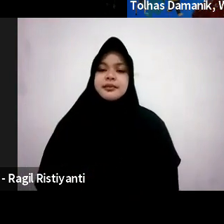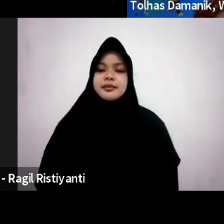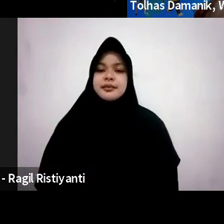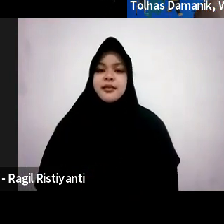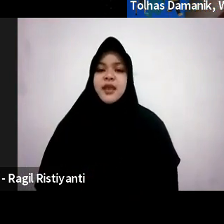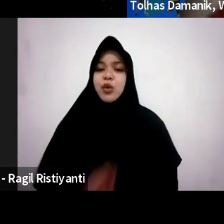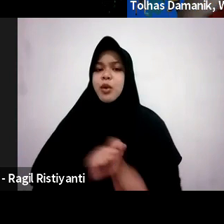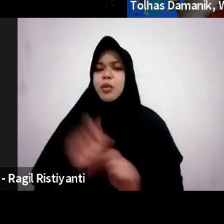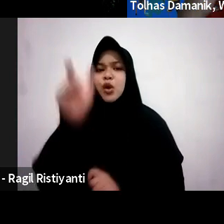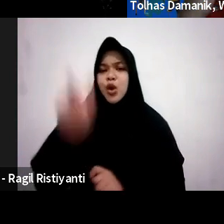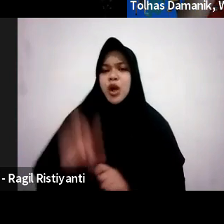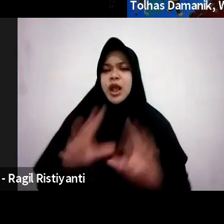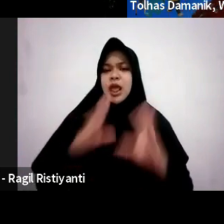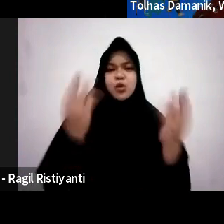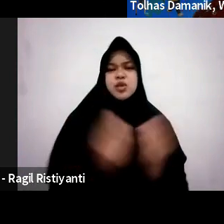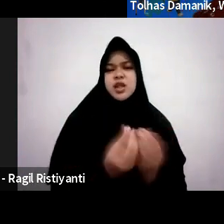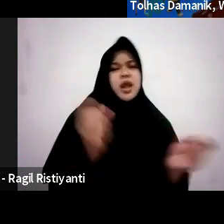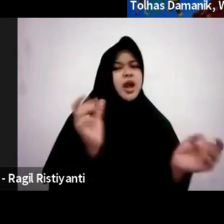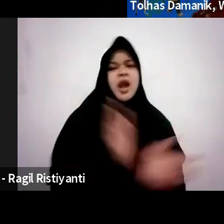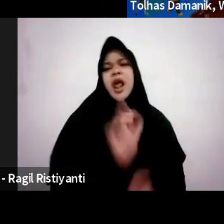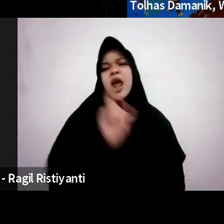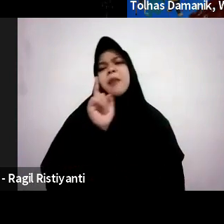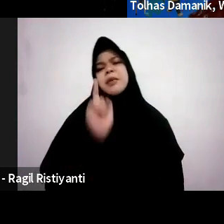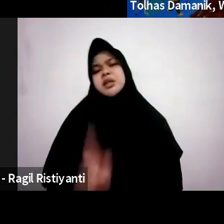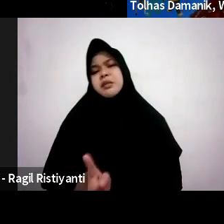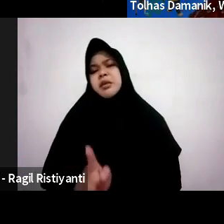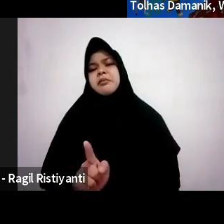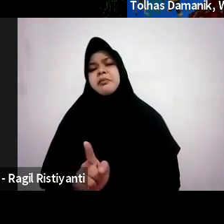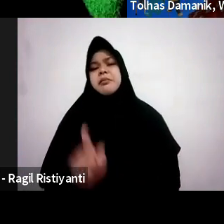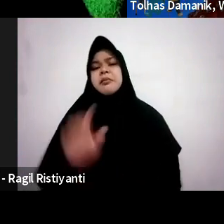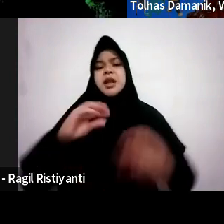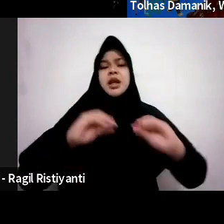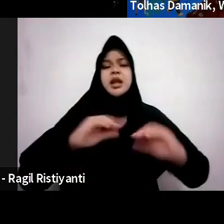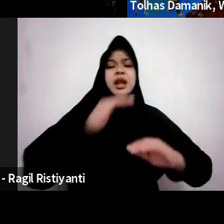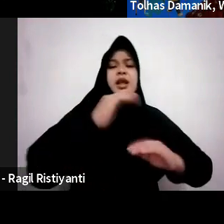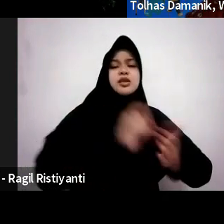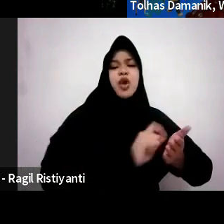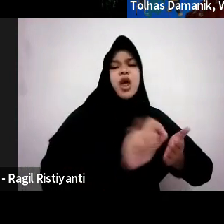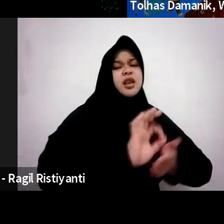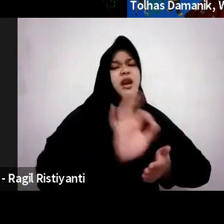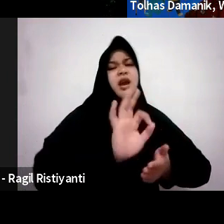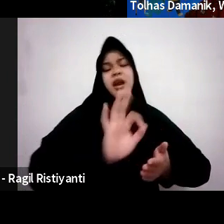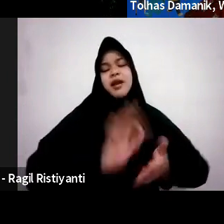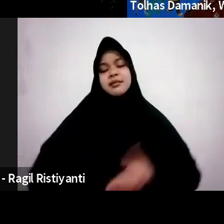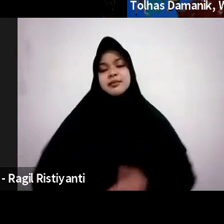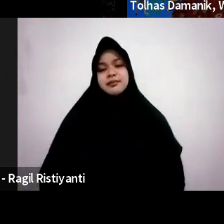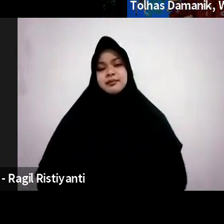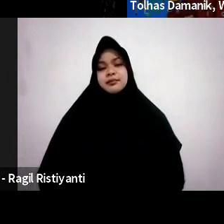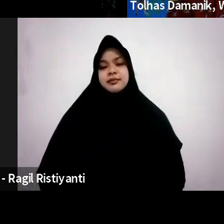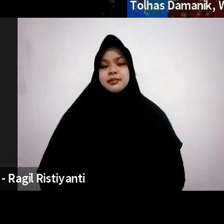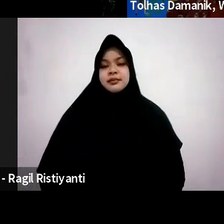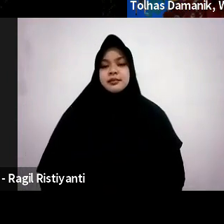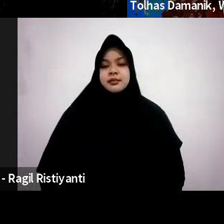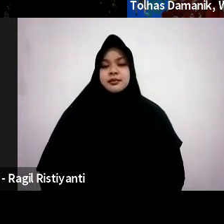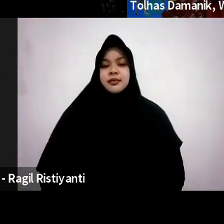merasa bahwa itu sekitar gagal itu karena ternyata ditingkat sekolahan itu tidak terjadi tetapi eh